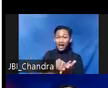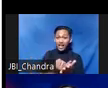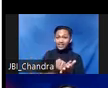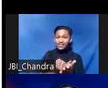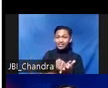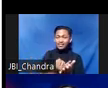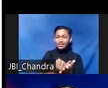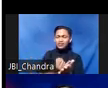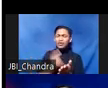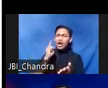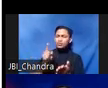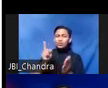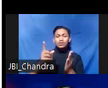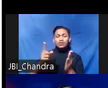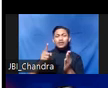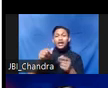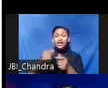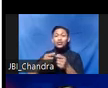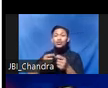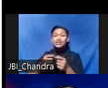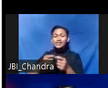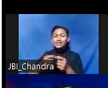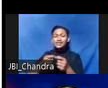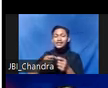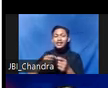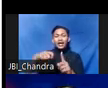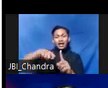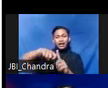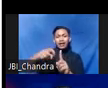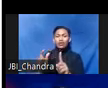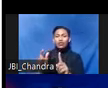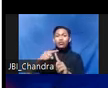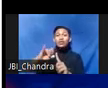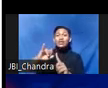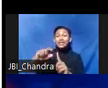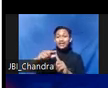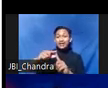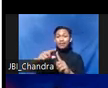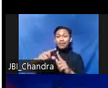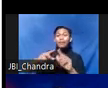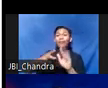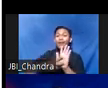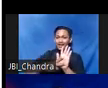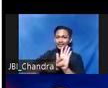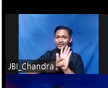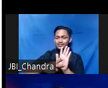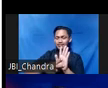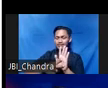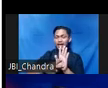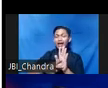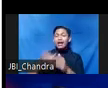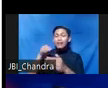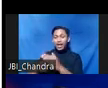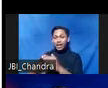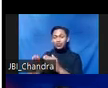kutipan ya atau sitasi nanti dengan manajer ini nanti teman-teman bisa lebih mudah karena nanti